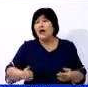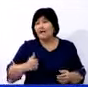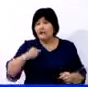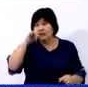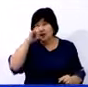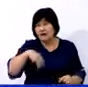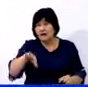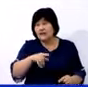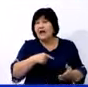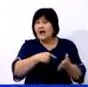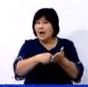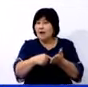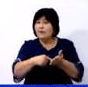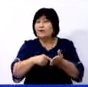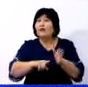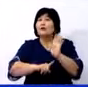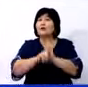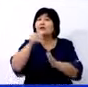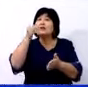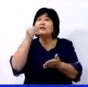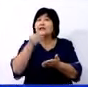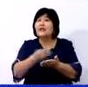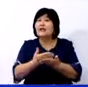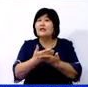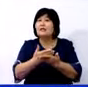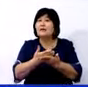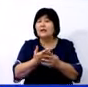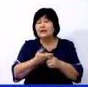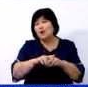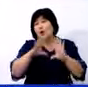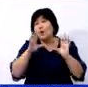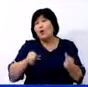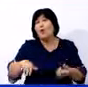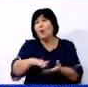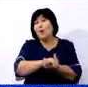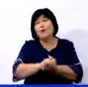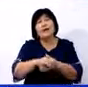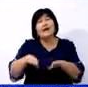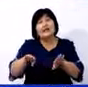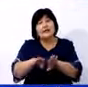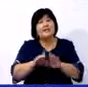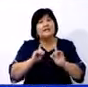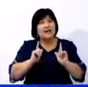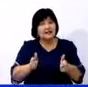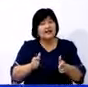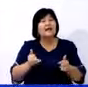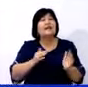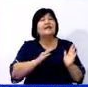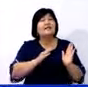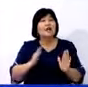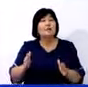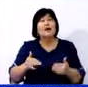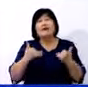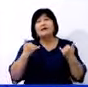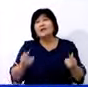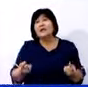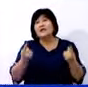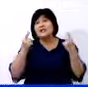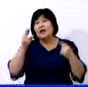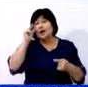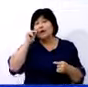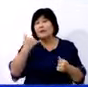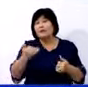Казахстана, определил ключевыми ценностями общества единство, согласие и стабильность. В честь знаменательной